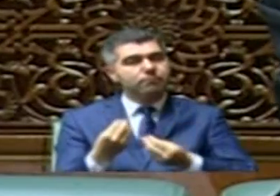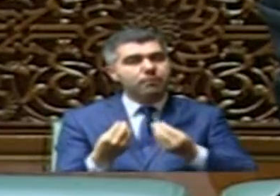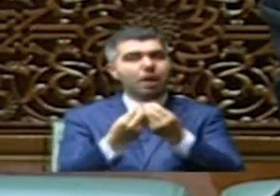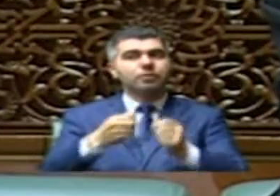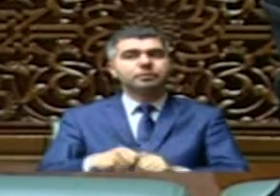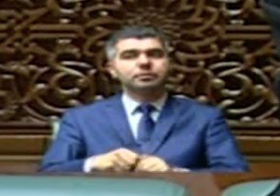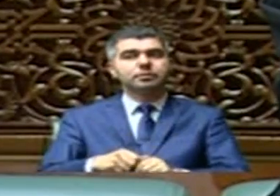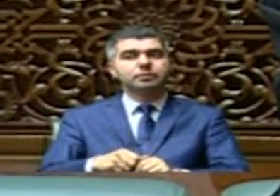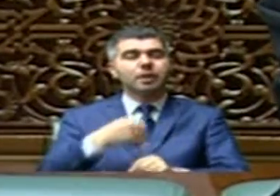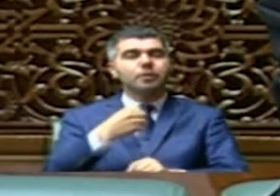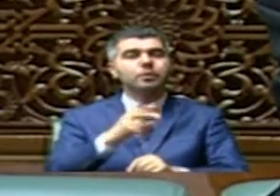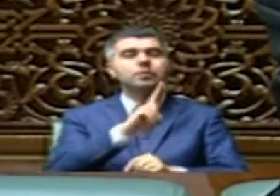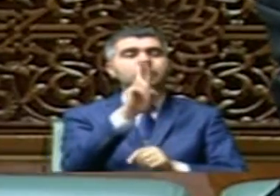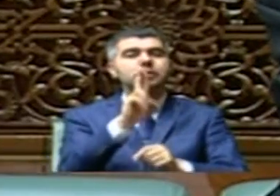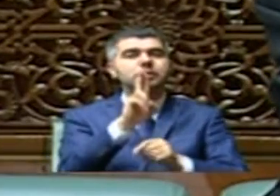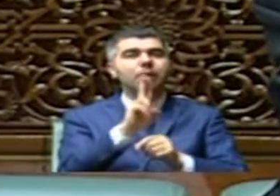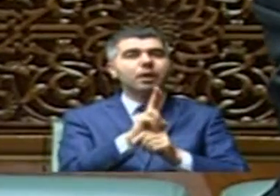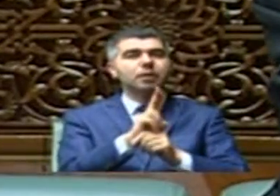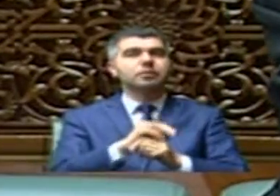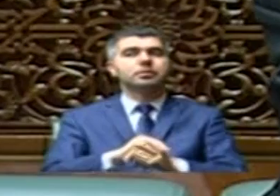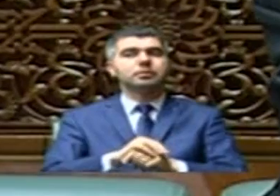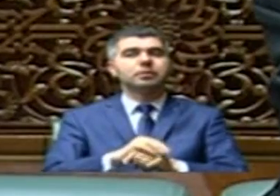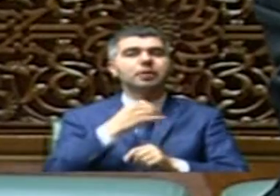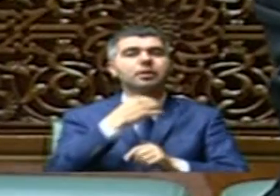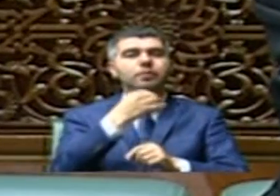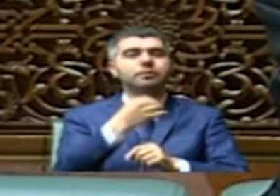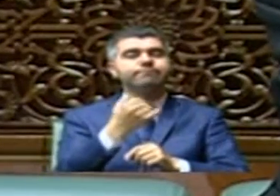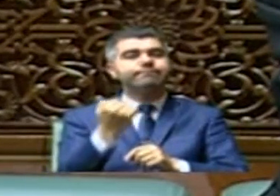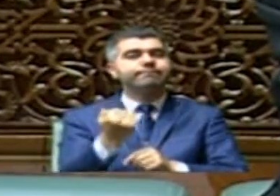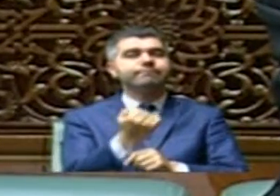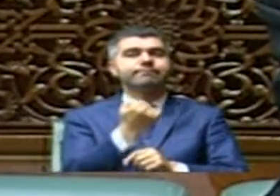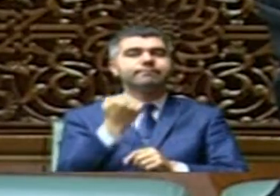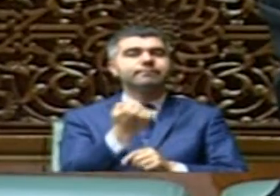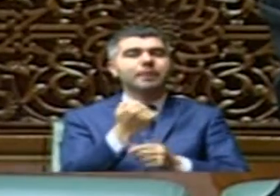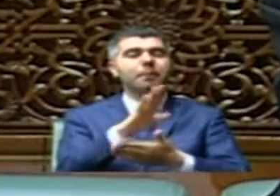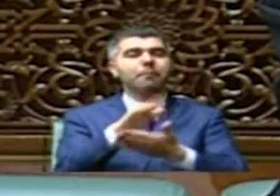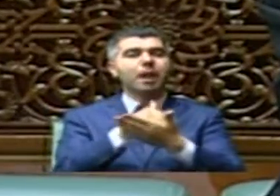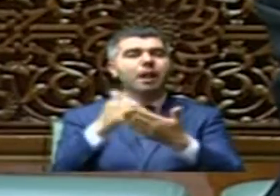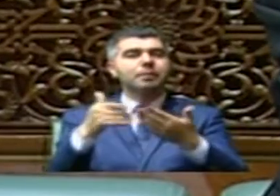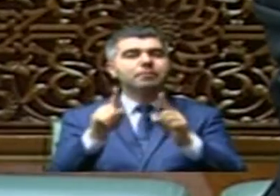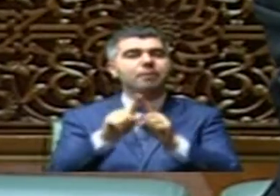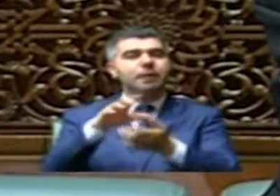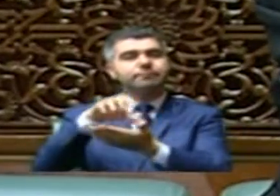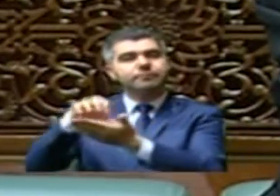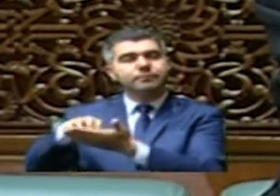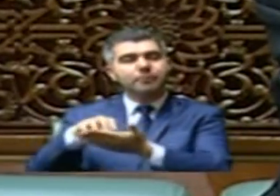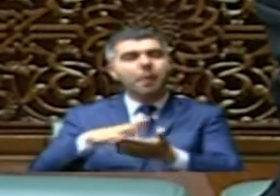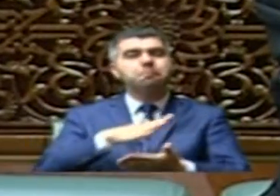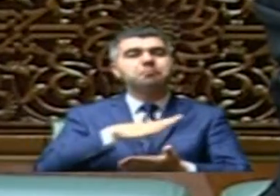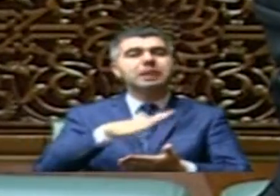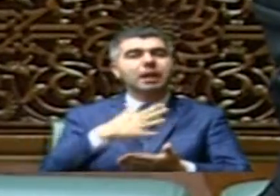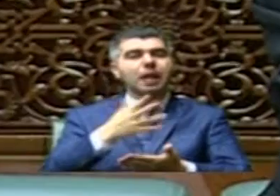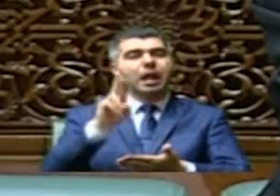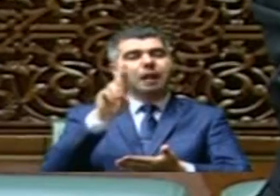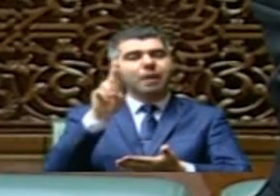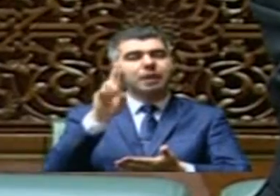السيد الوزير طرحنا هذا السؤال كنتحدثوا على البطء اللي كيعرفوا البرنامج بعض المدن خصوصا المدن الكبرى بحال